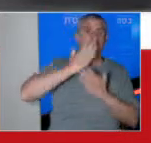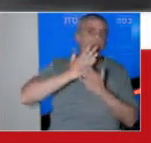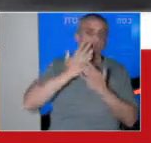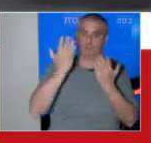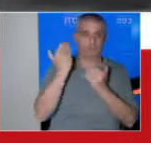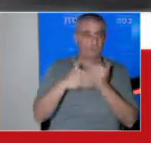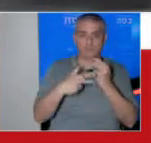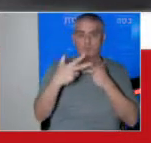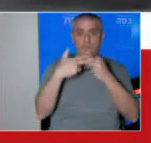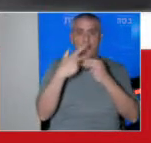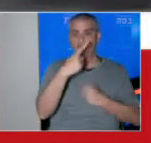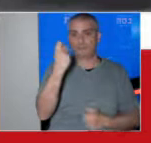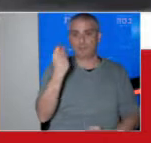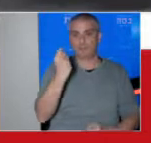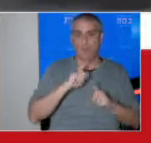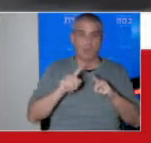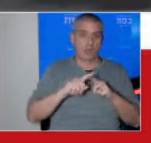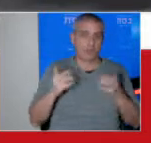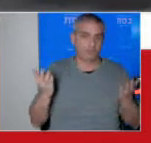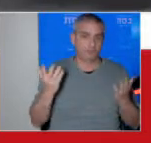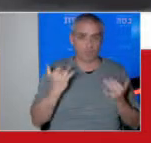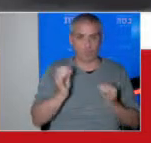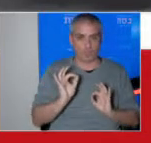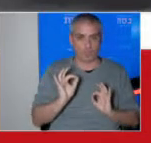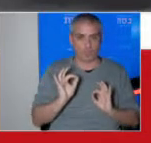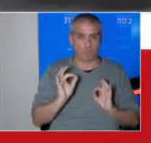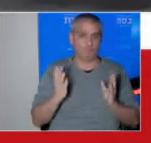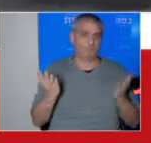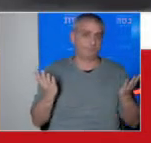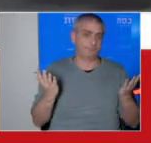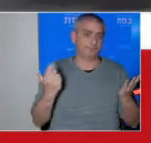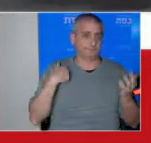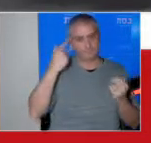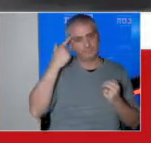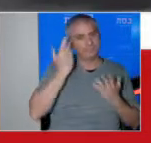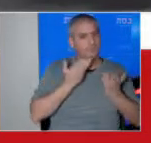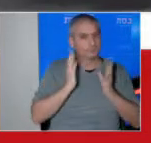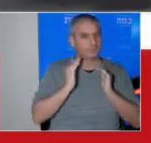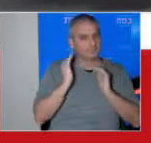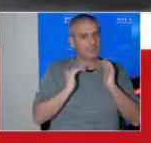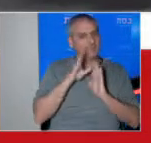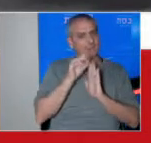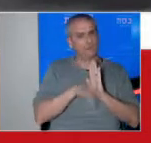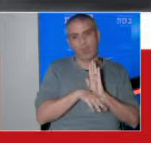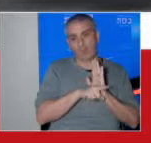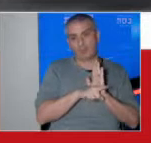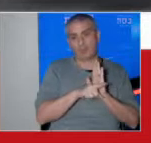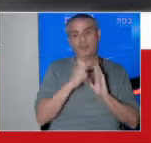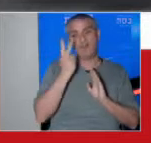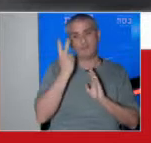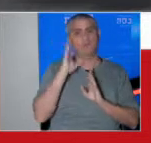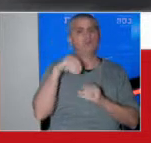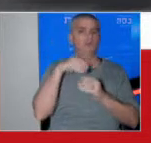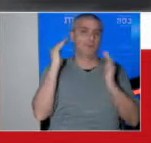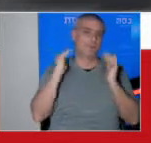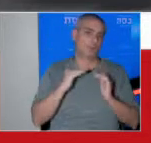בסוף תתקרב ל-100 שקלים לחודש, כרגע עוד לא, אבל אז אני חושבת שזה שירות יחסית זול לעומת נטפליקס, וכמובן יש בו